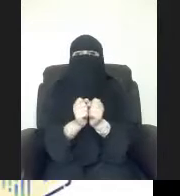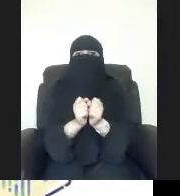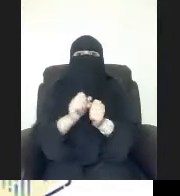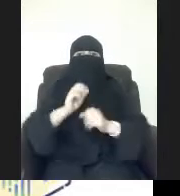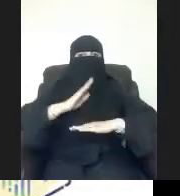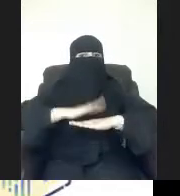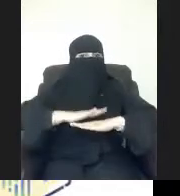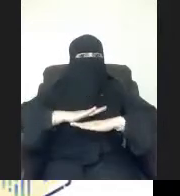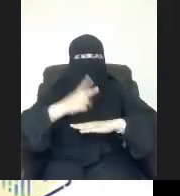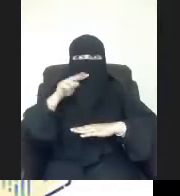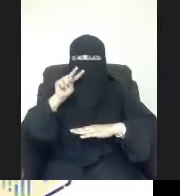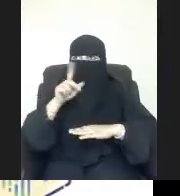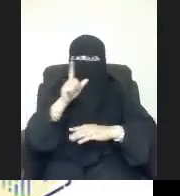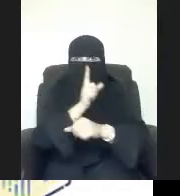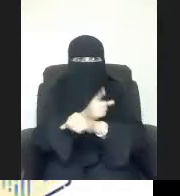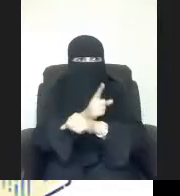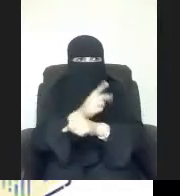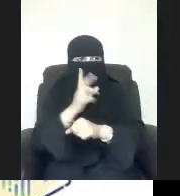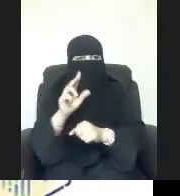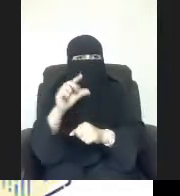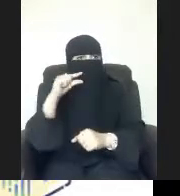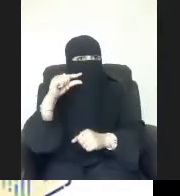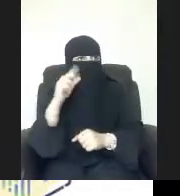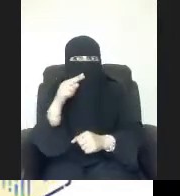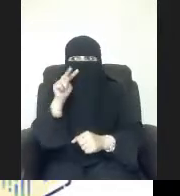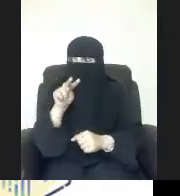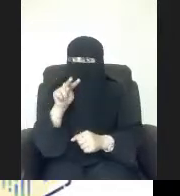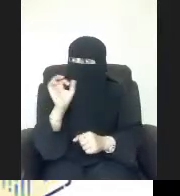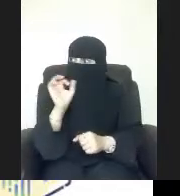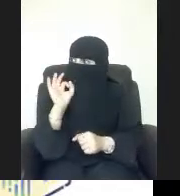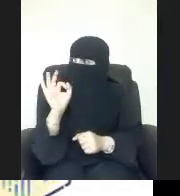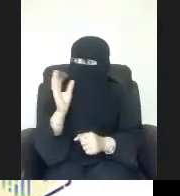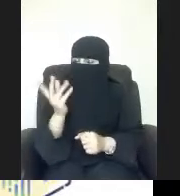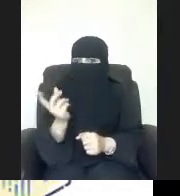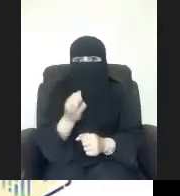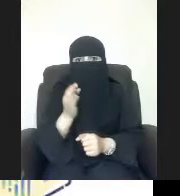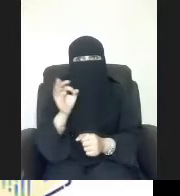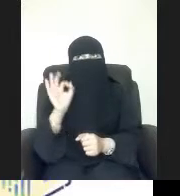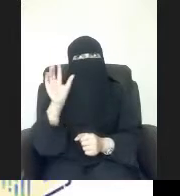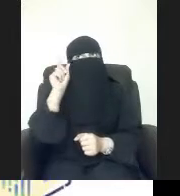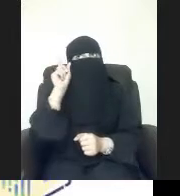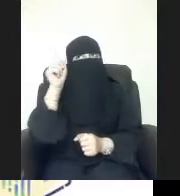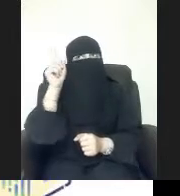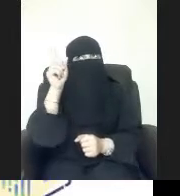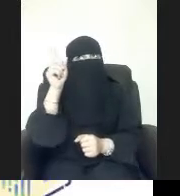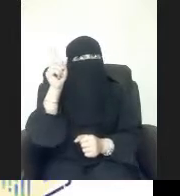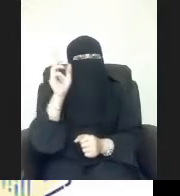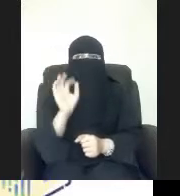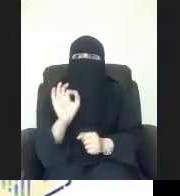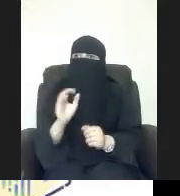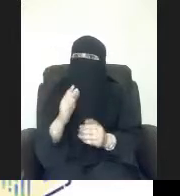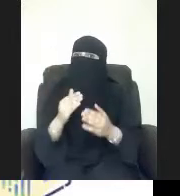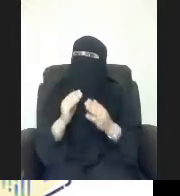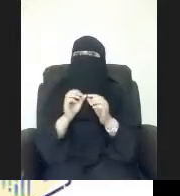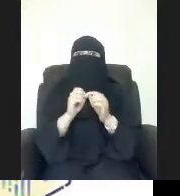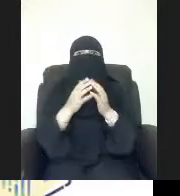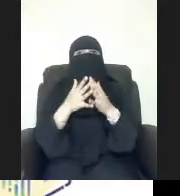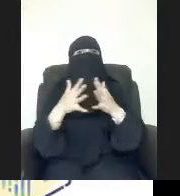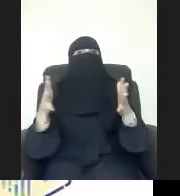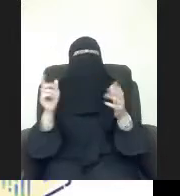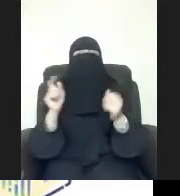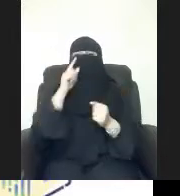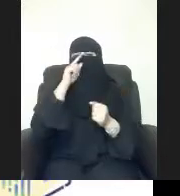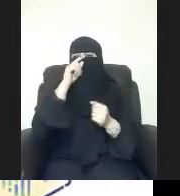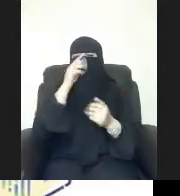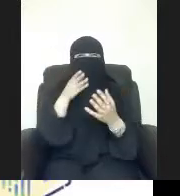من المختصين أنه حدث هناك فجوة بين الطالب والمعلم، لذلك قالوا لابد من إيجاد